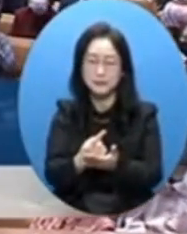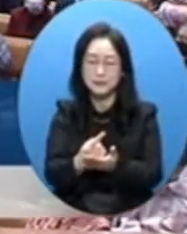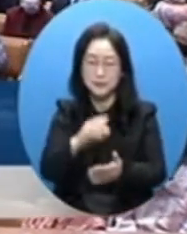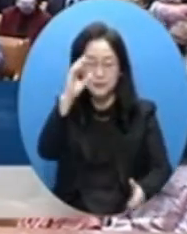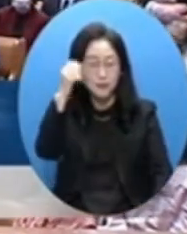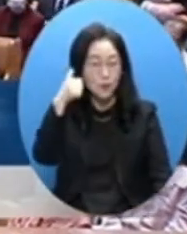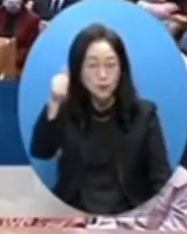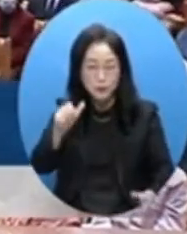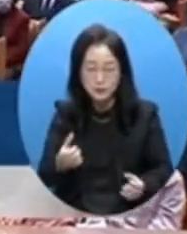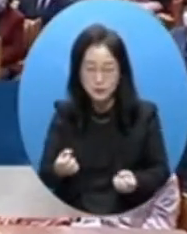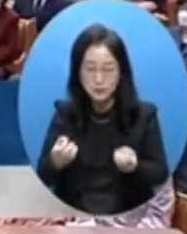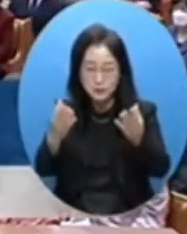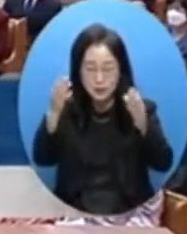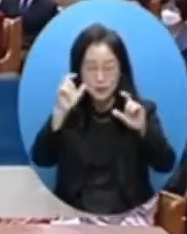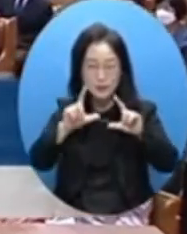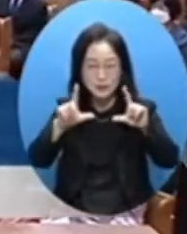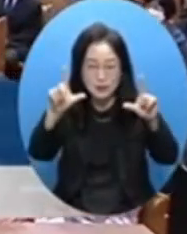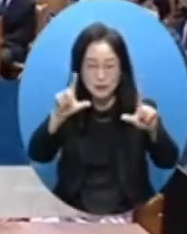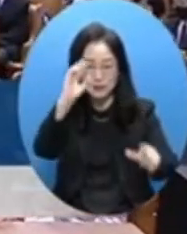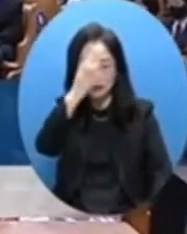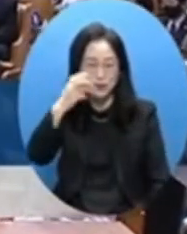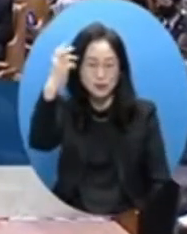오순절 성령강림